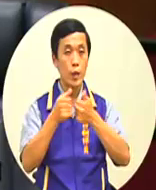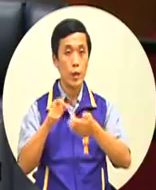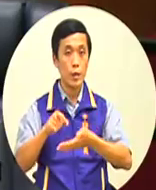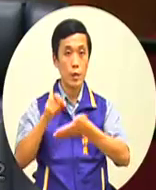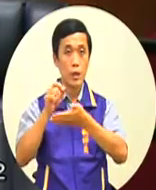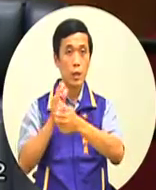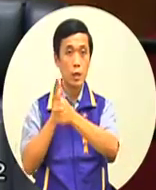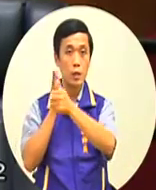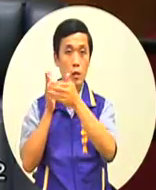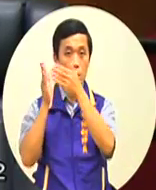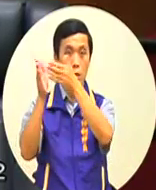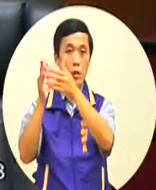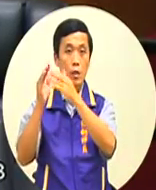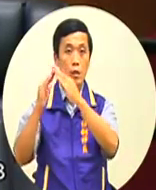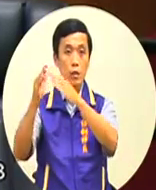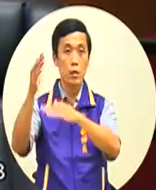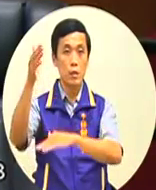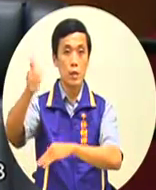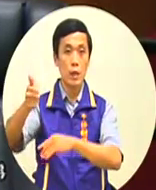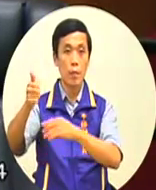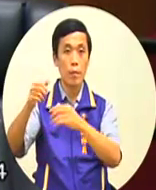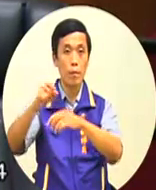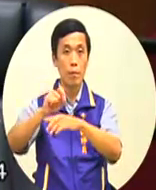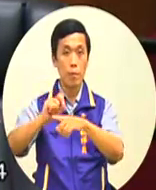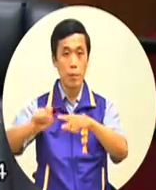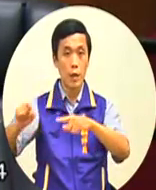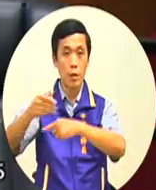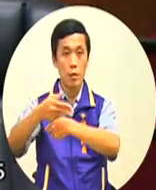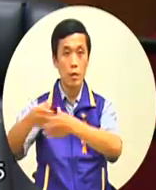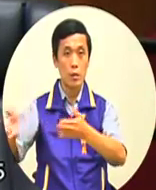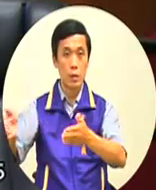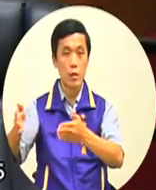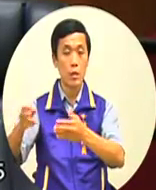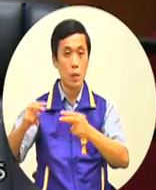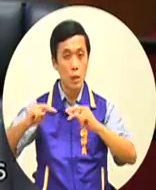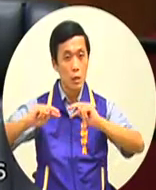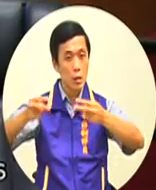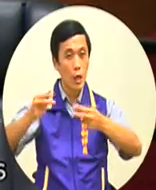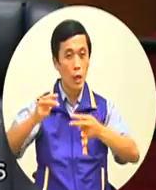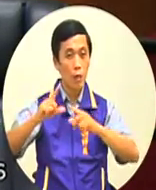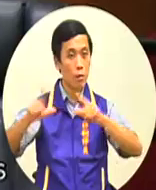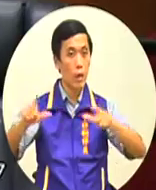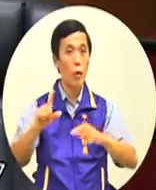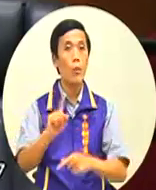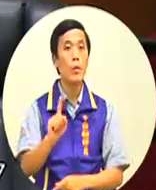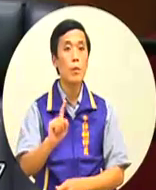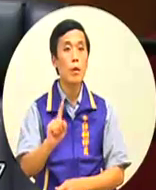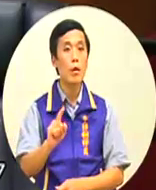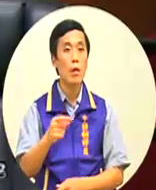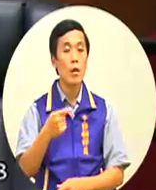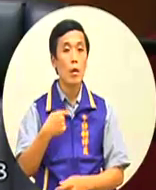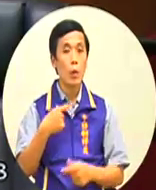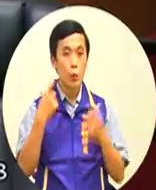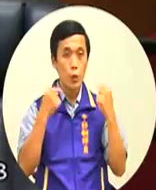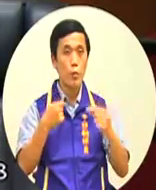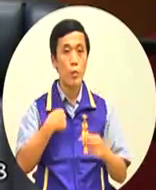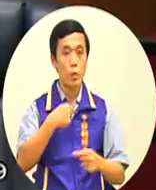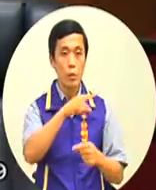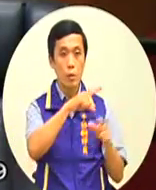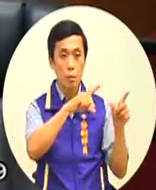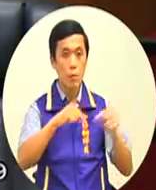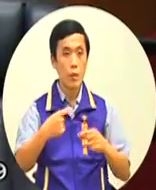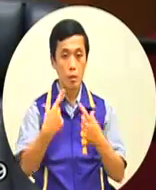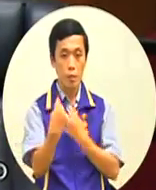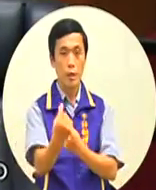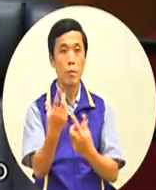时候，为什么有非常大的变化哈？为什么没有按照我们的排序？啊，也